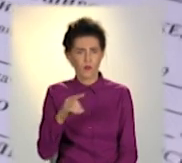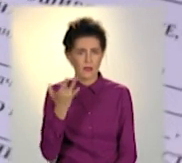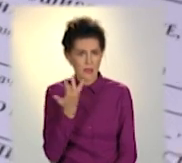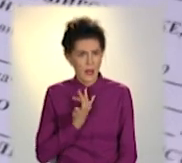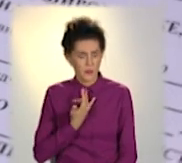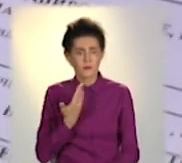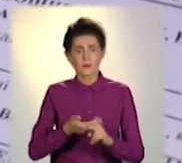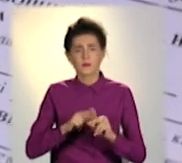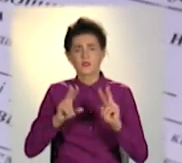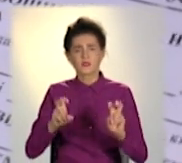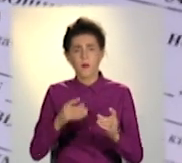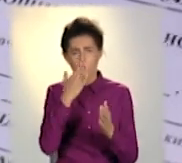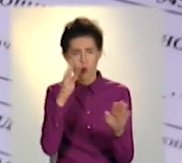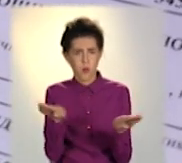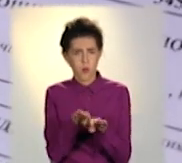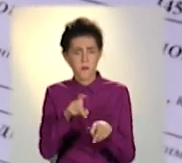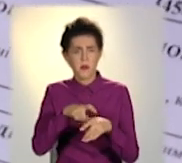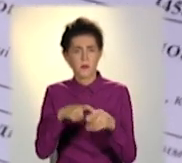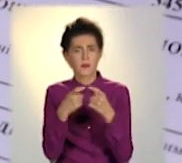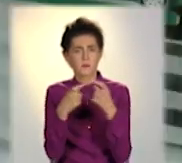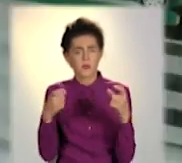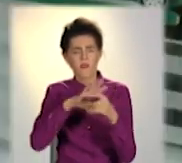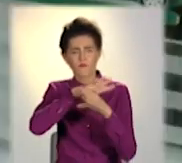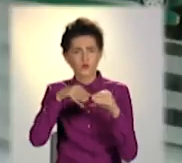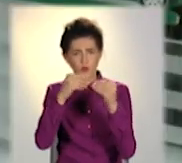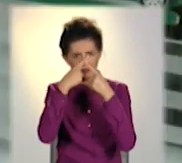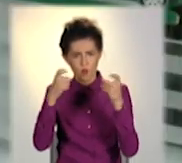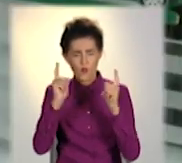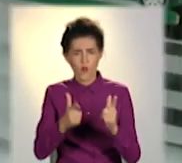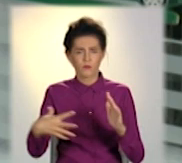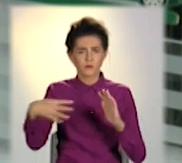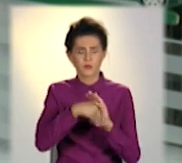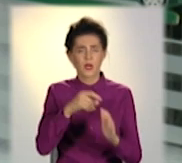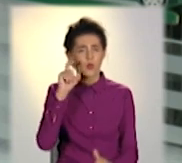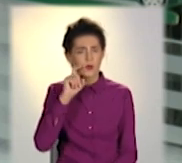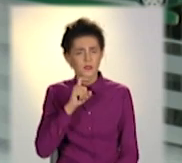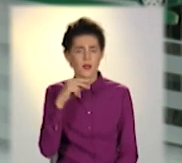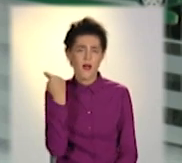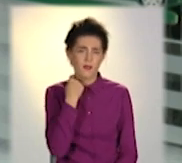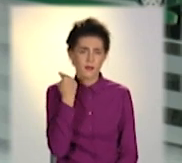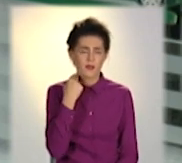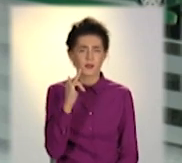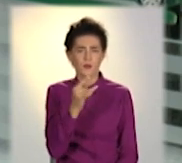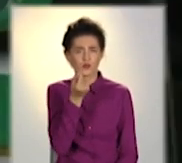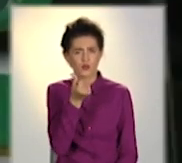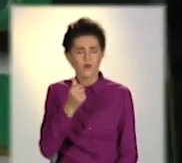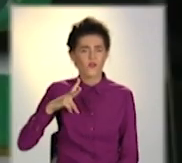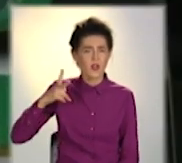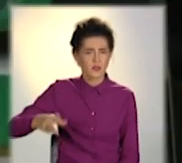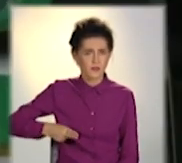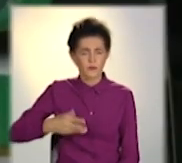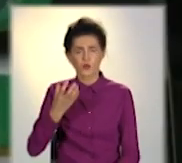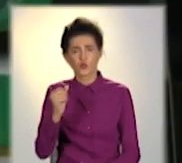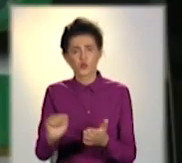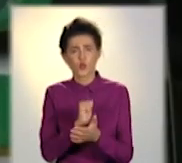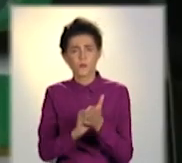вимогам зовні, як пластикова картка. А вся інформація міститиметься на трьох мовах – українській, англійській, частково французькій. Ще в